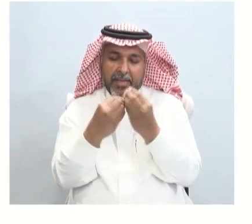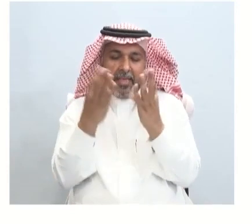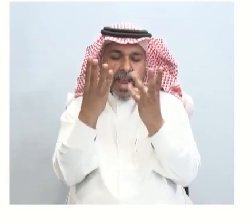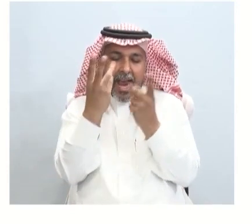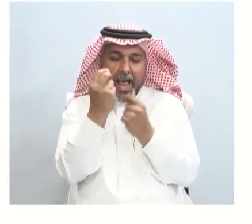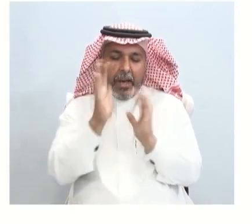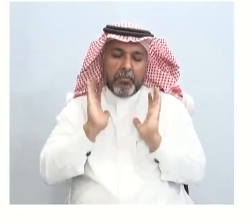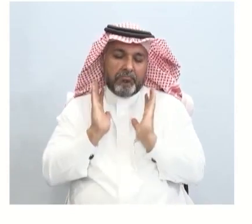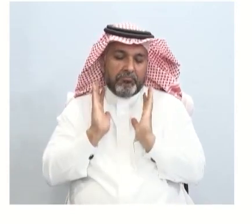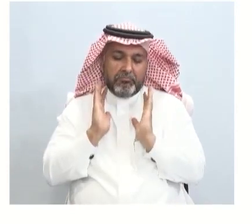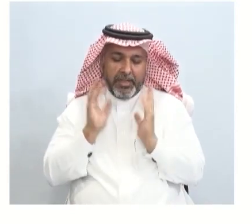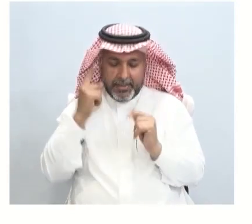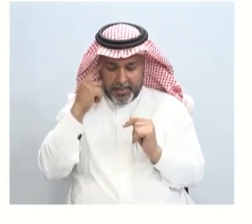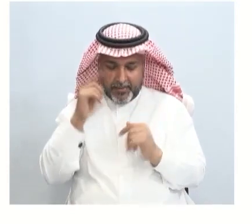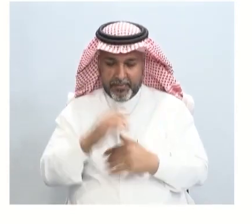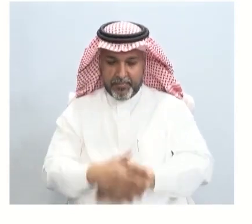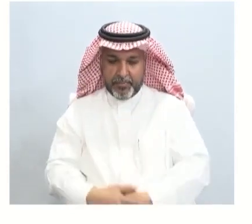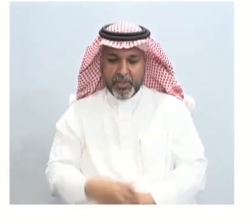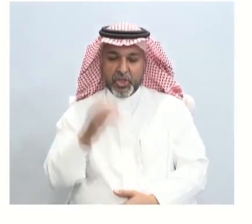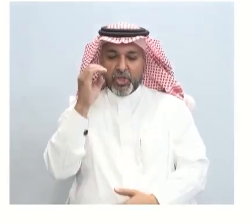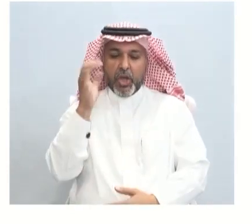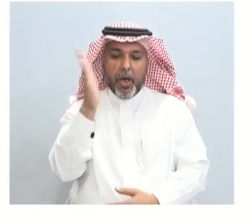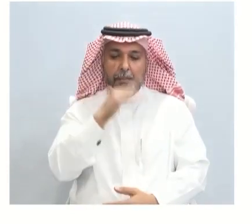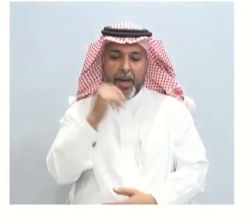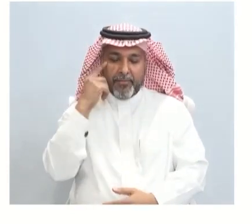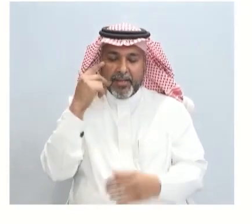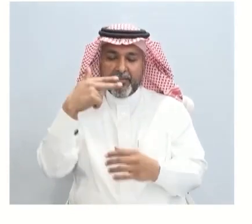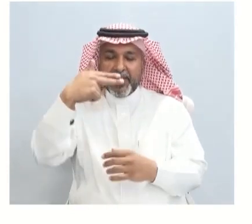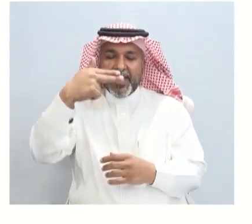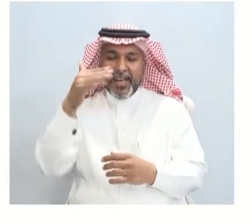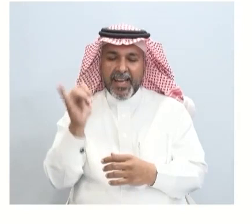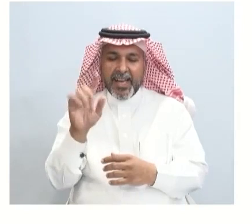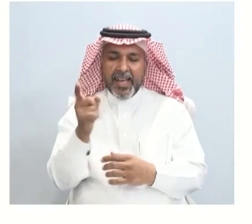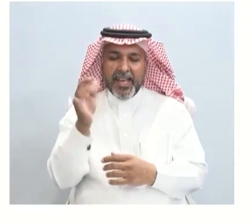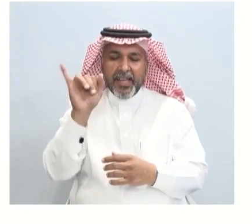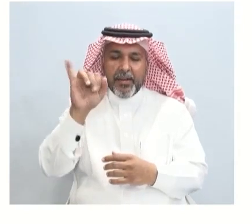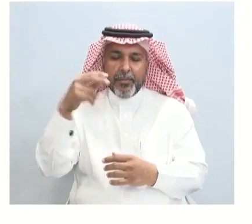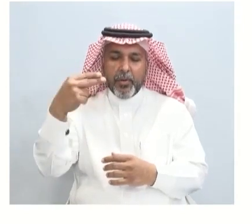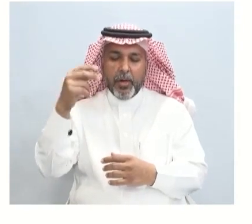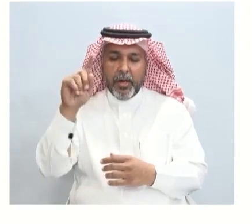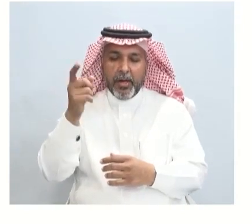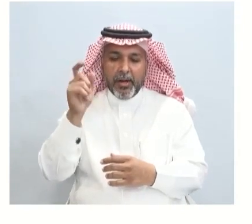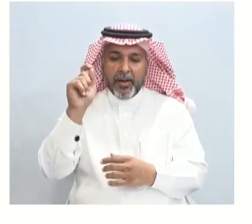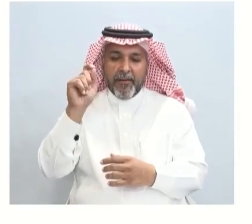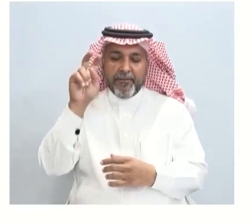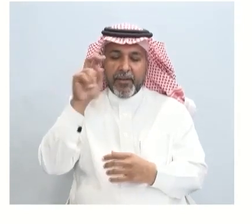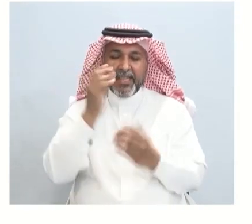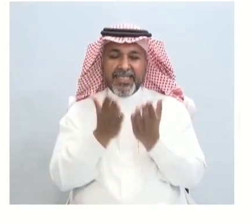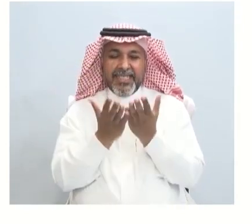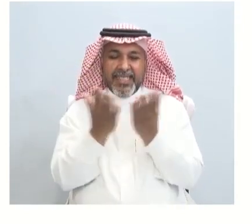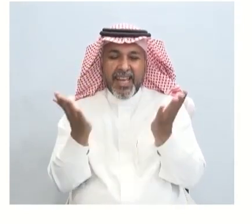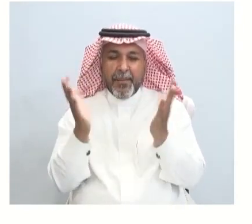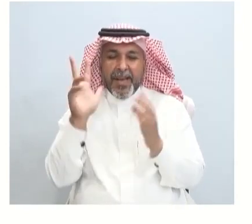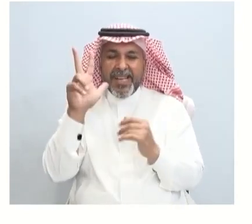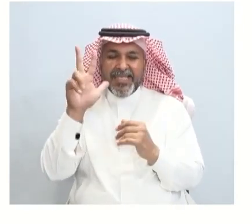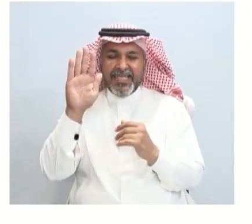حيكون المجال او ستكون خارج المجال وبالتالي التان لهاتين الزاويتين غير معرف فبالتالي ممكن نقول